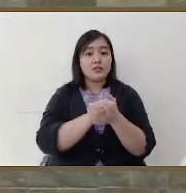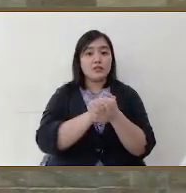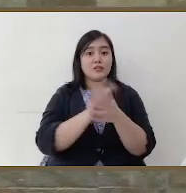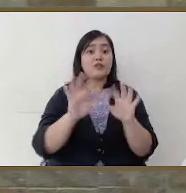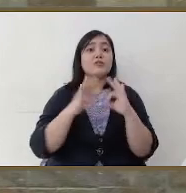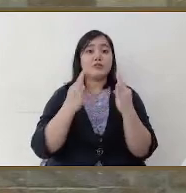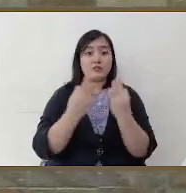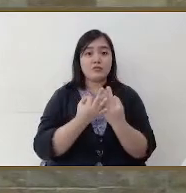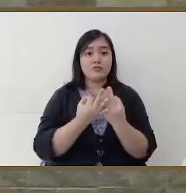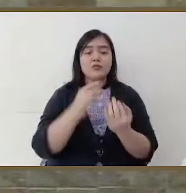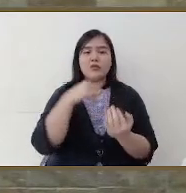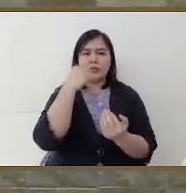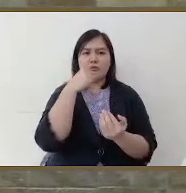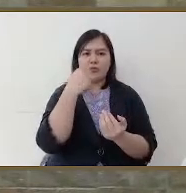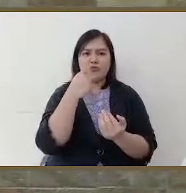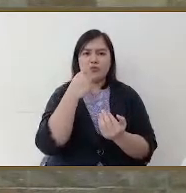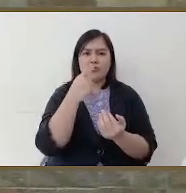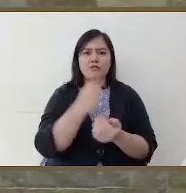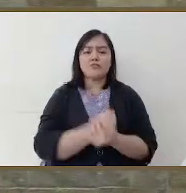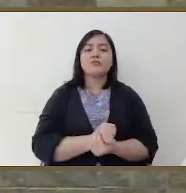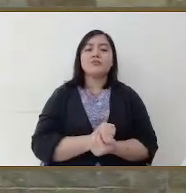Who will?